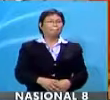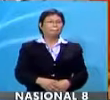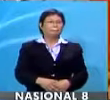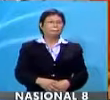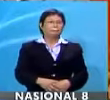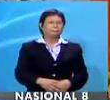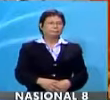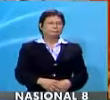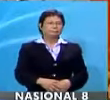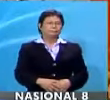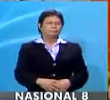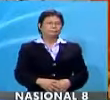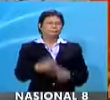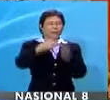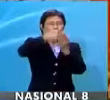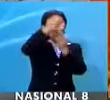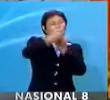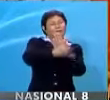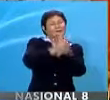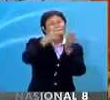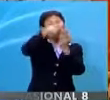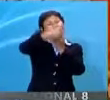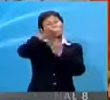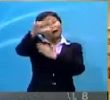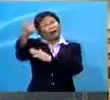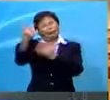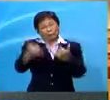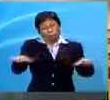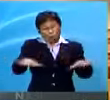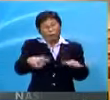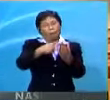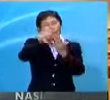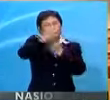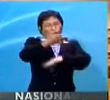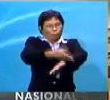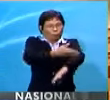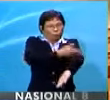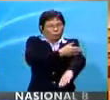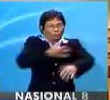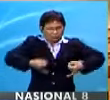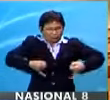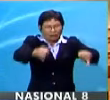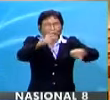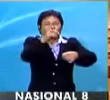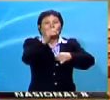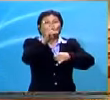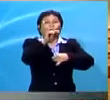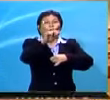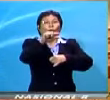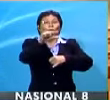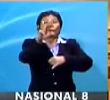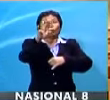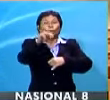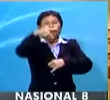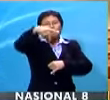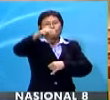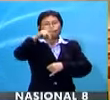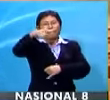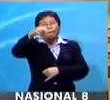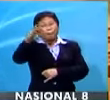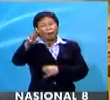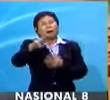juta Selain itu projek lain yang sedang dalam pelaksanaan ialah projek menaik taraf Jalan dongongon pakar Papar